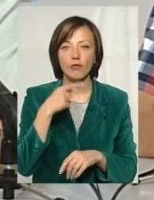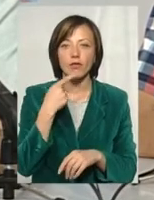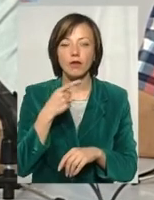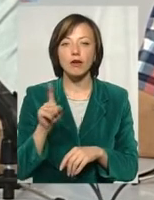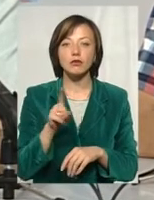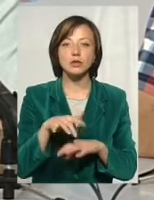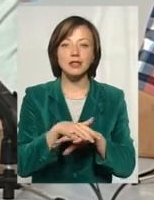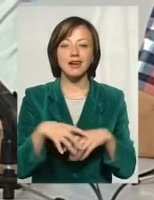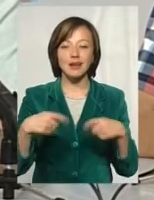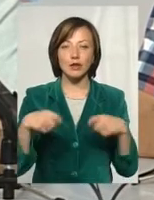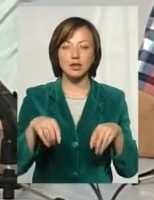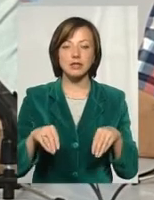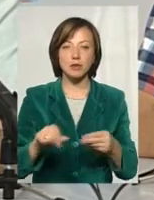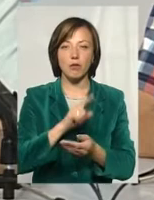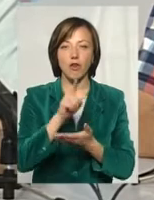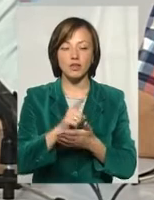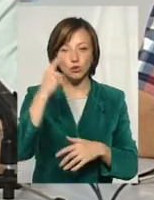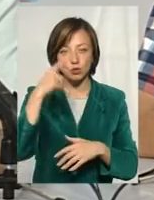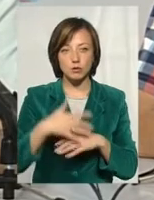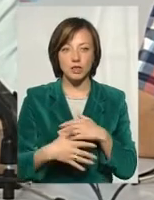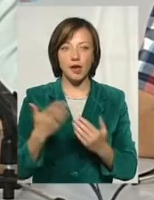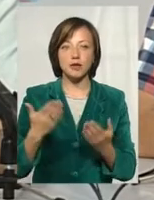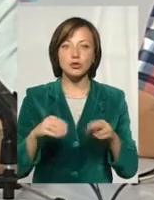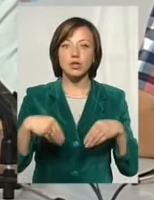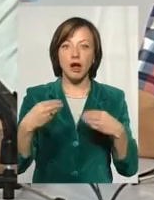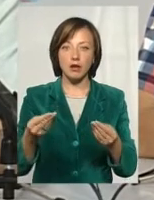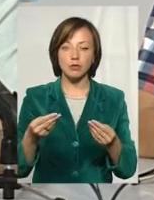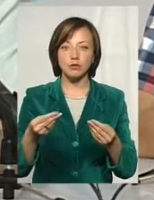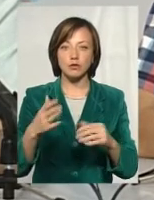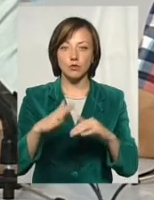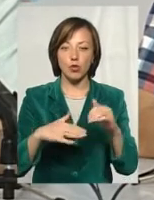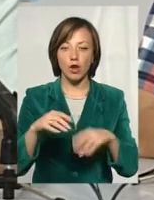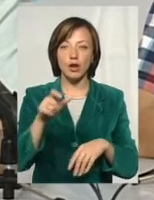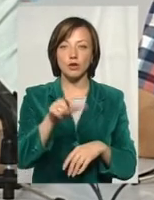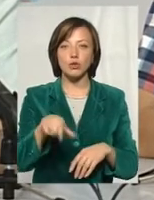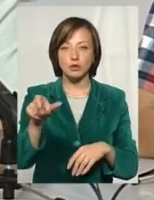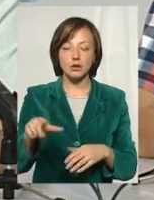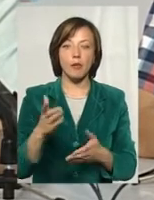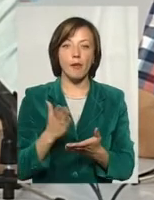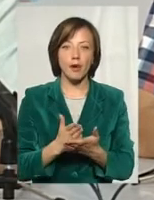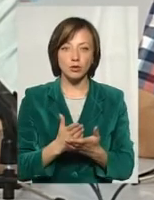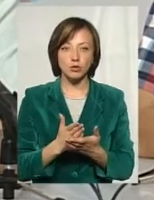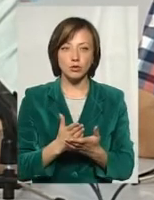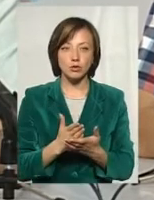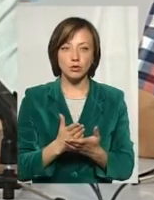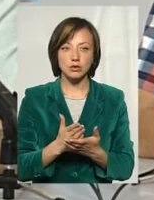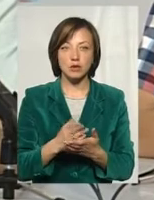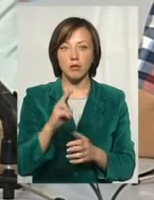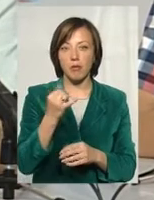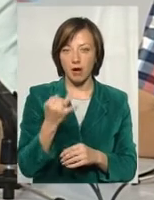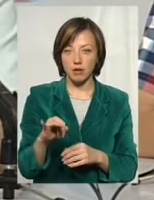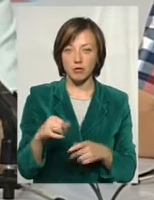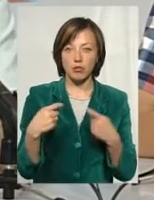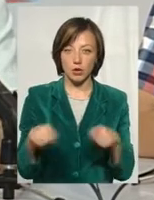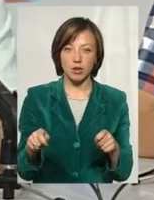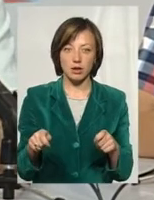ринок землі, ми повинні зрозуміти, якщо ми даємо в руки людям, які мають земельний наділ чи пай,